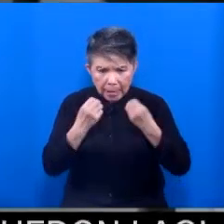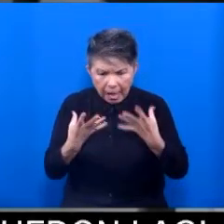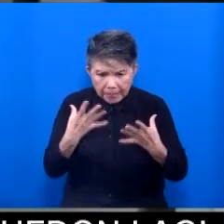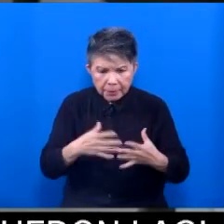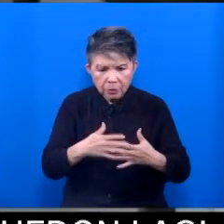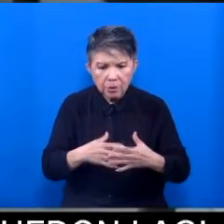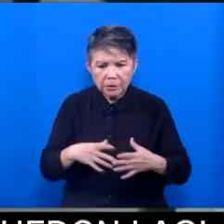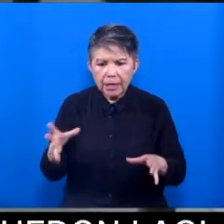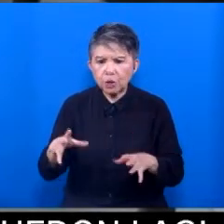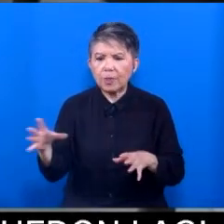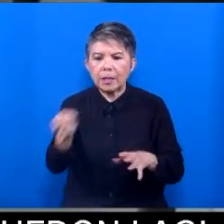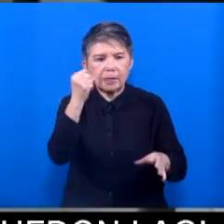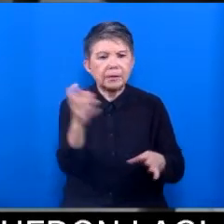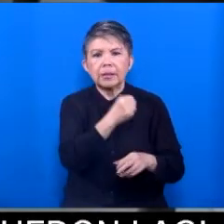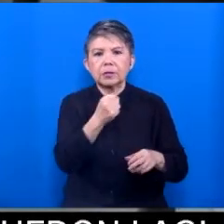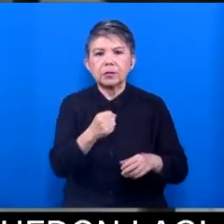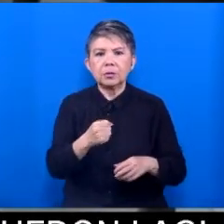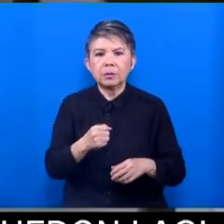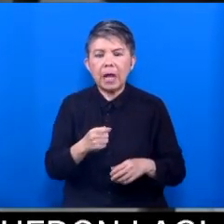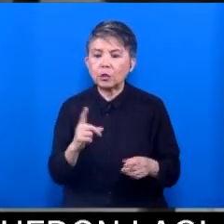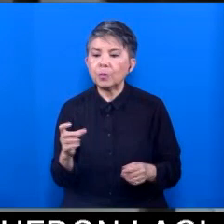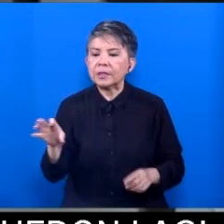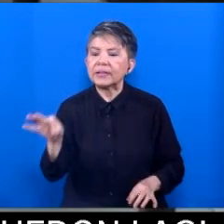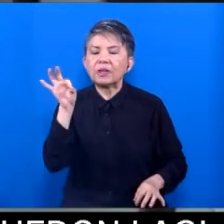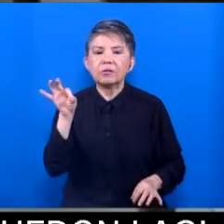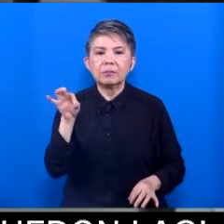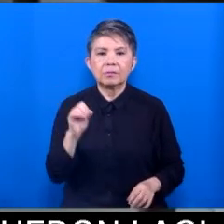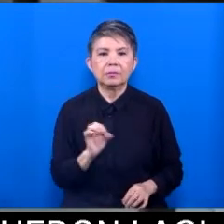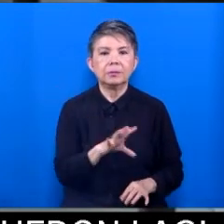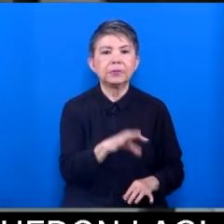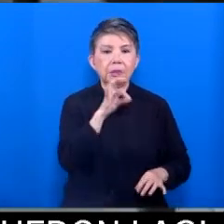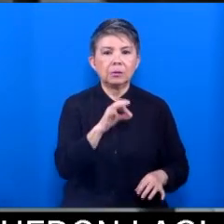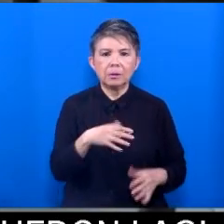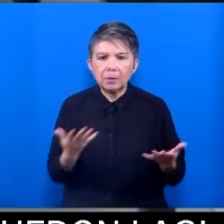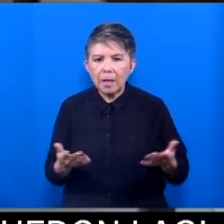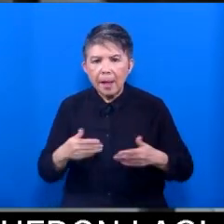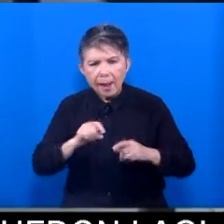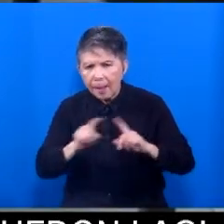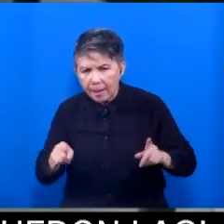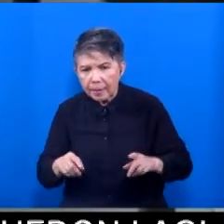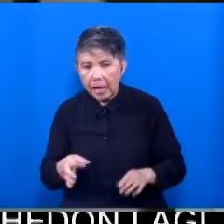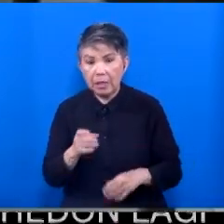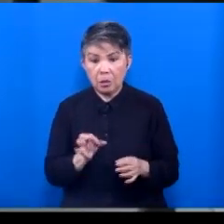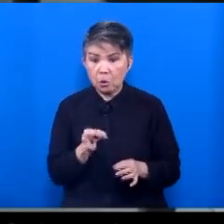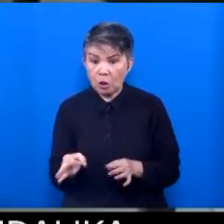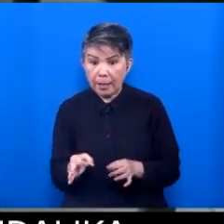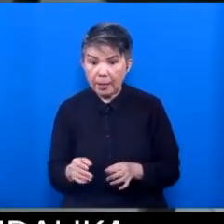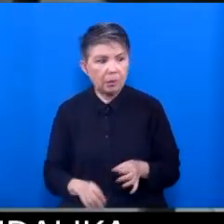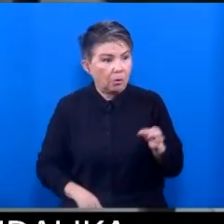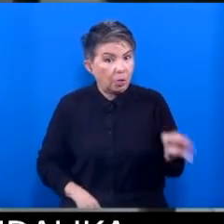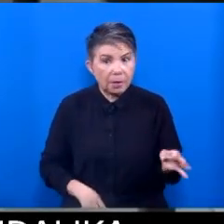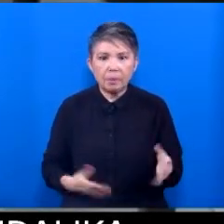Random sampling atau keseluruhan kota gitu. Nah, kota ini kan gede banget